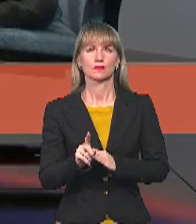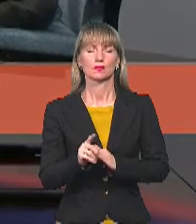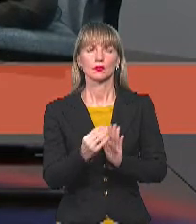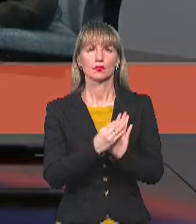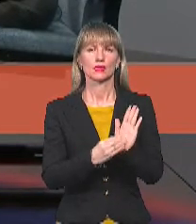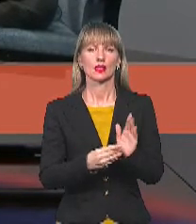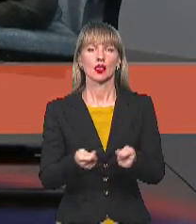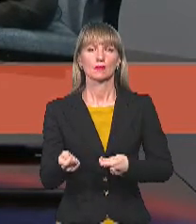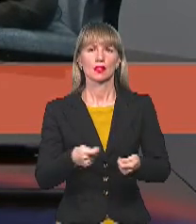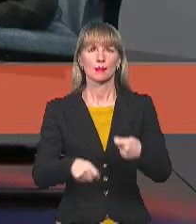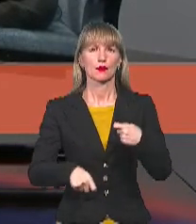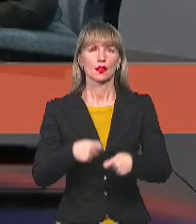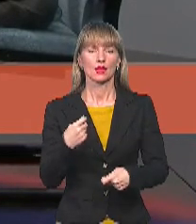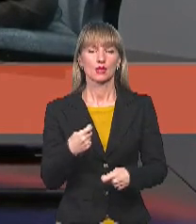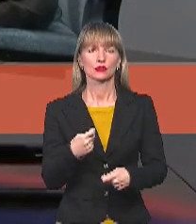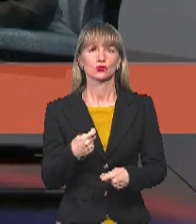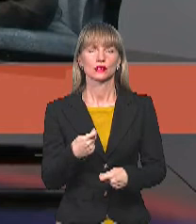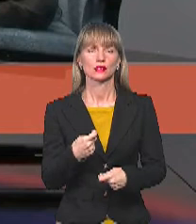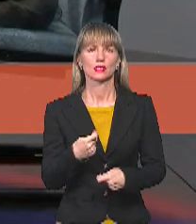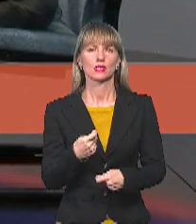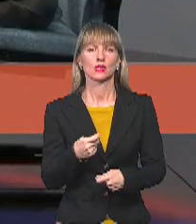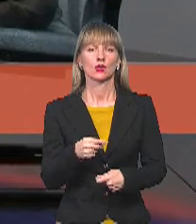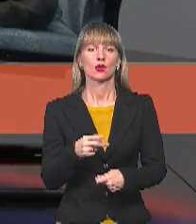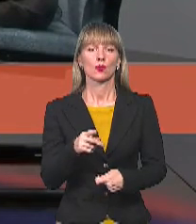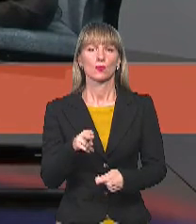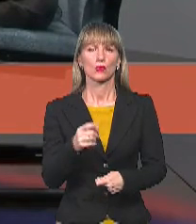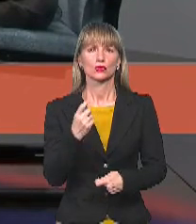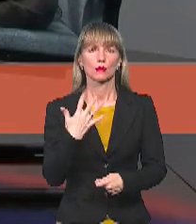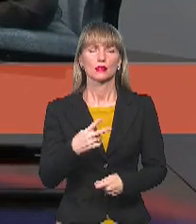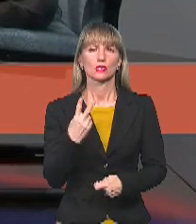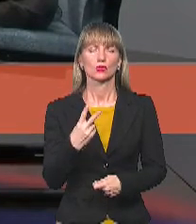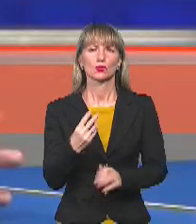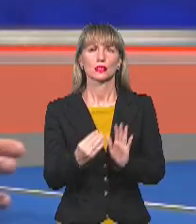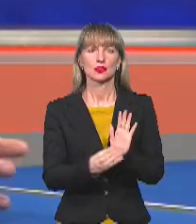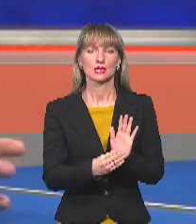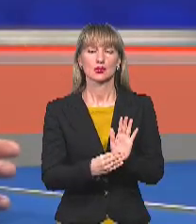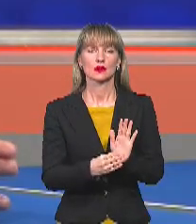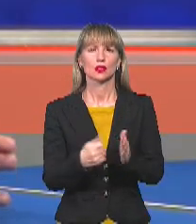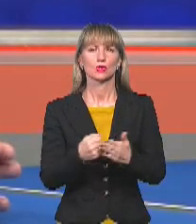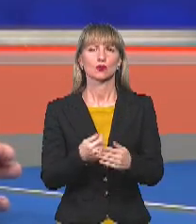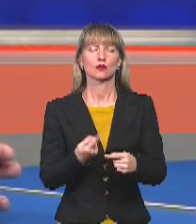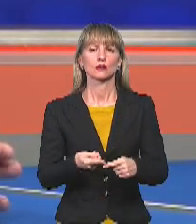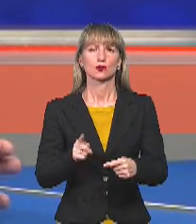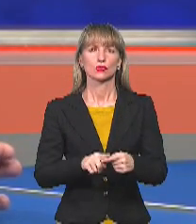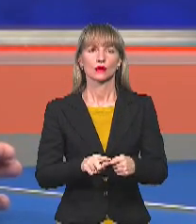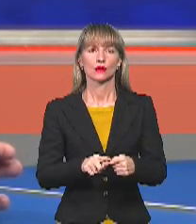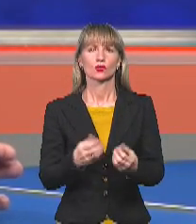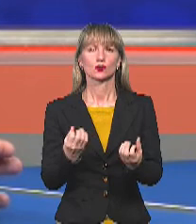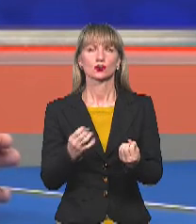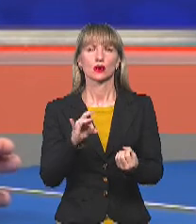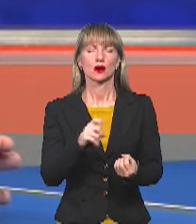складати адміністративні протоколи по 152 статті. Тобто до цього, ще